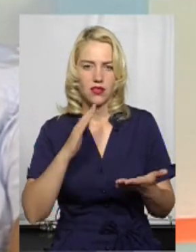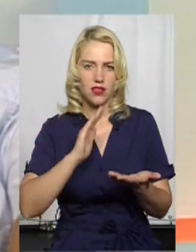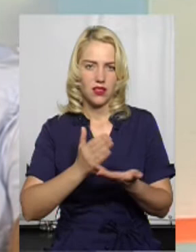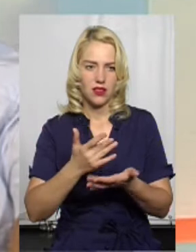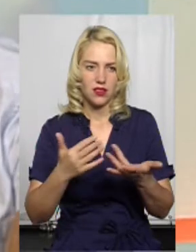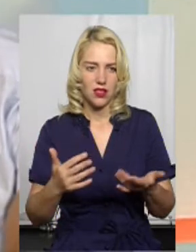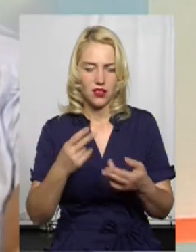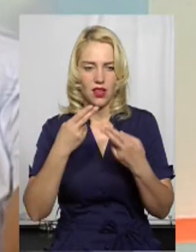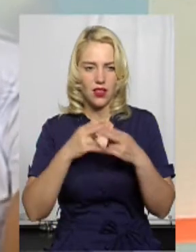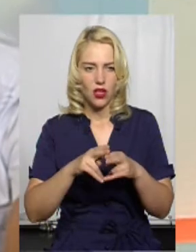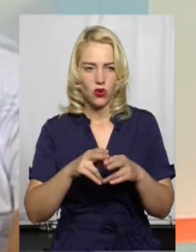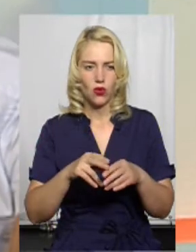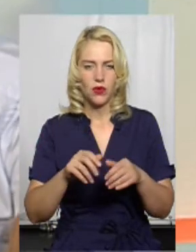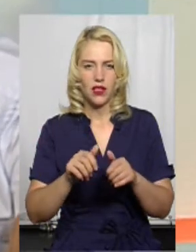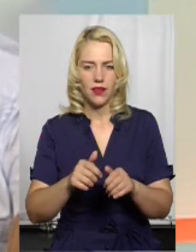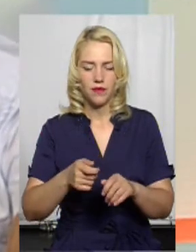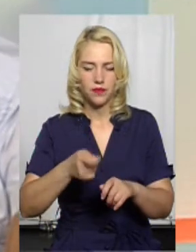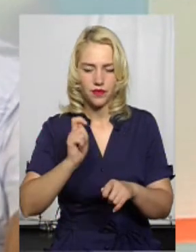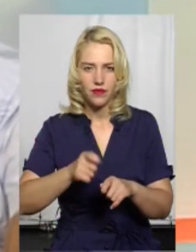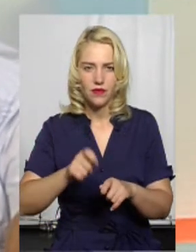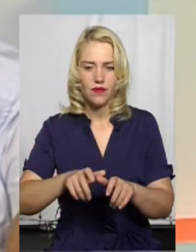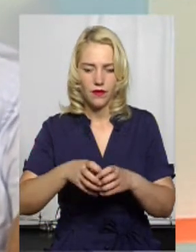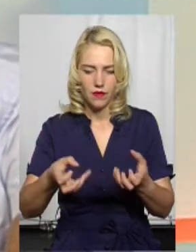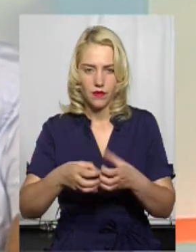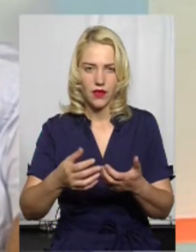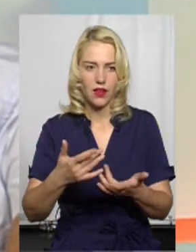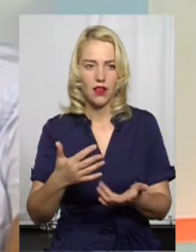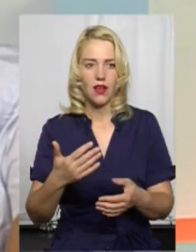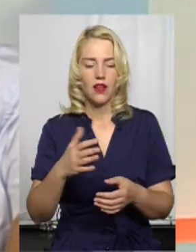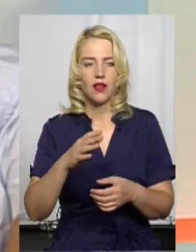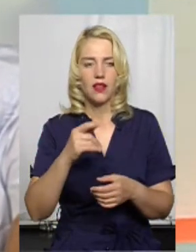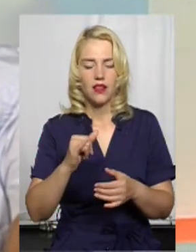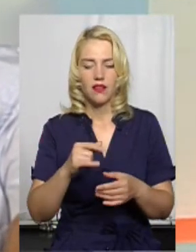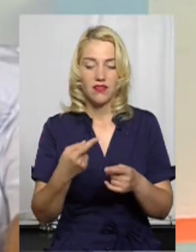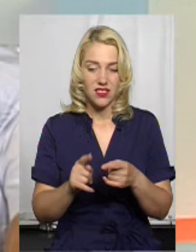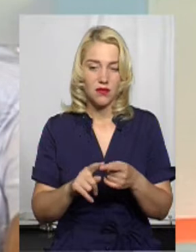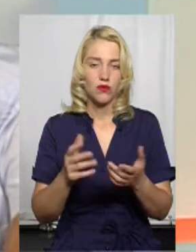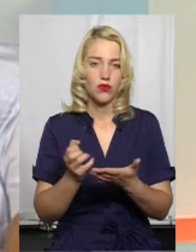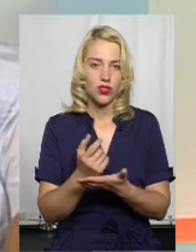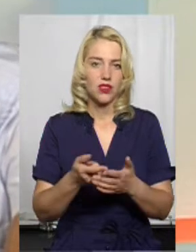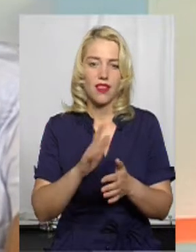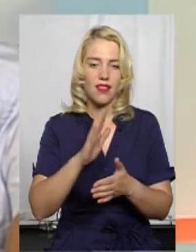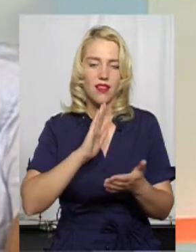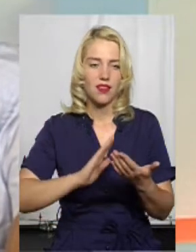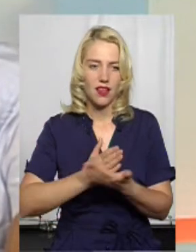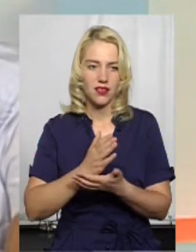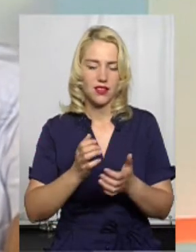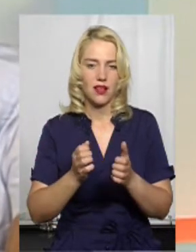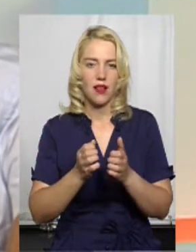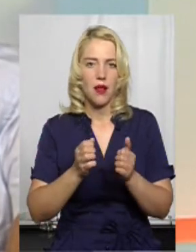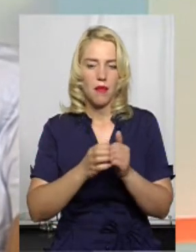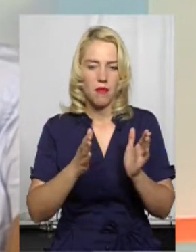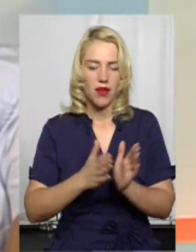технологія позбування шкаралупи і так далі приводило до того, що формувалися неякісні партії, неправильно